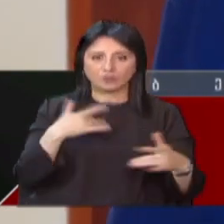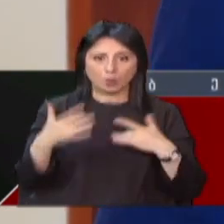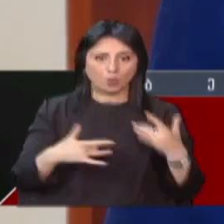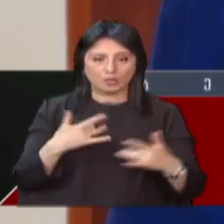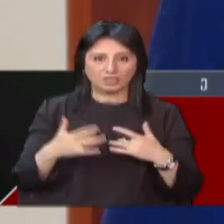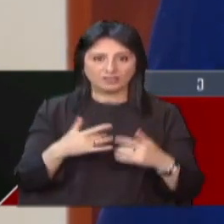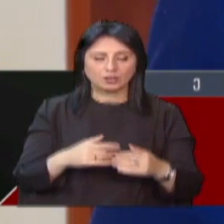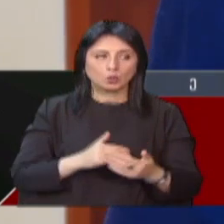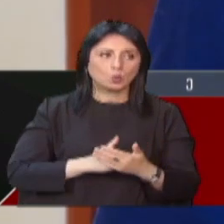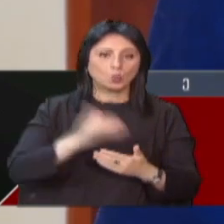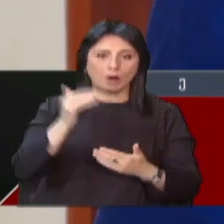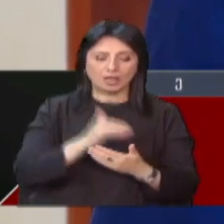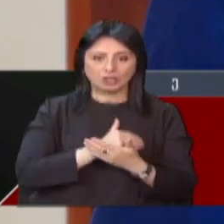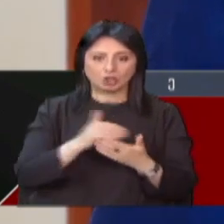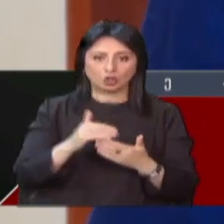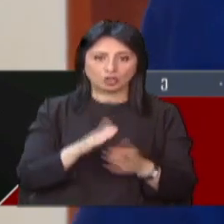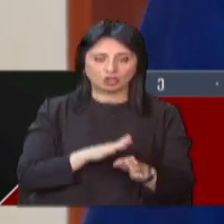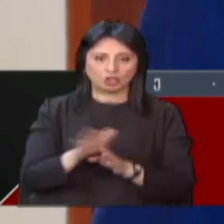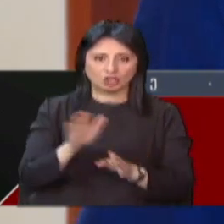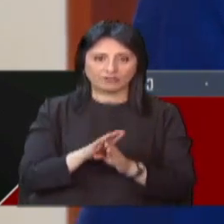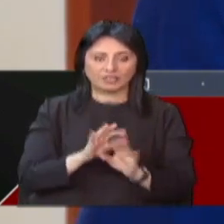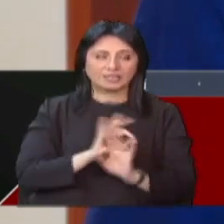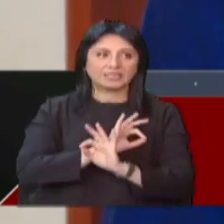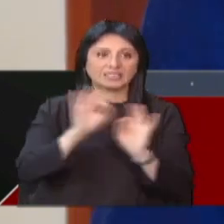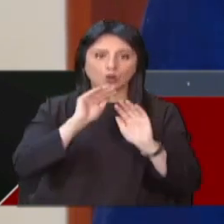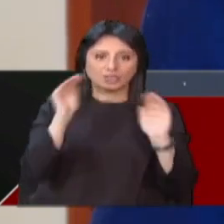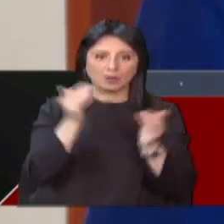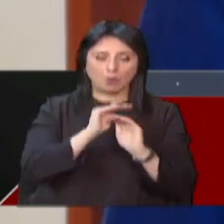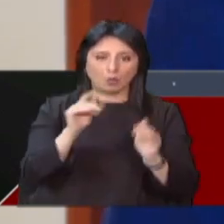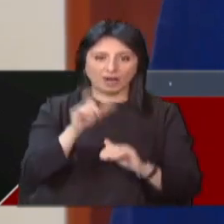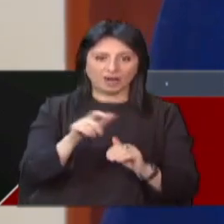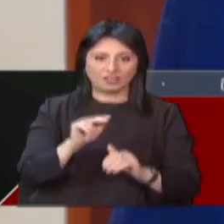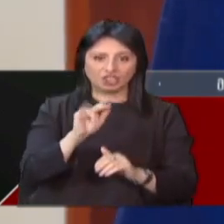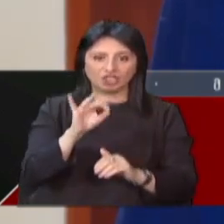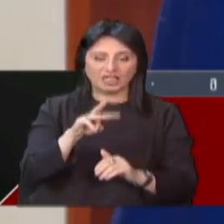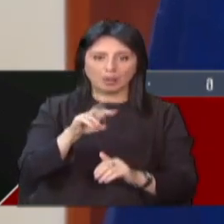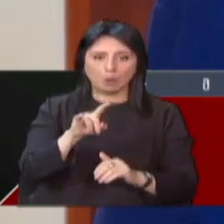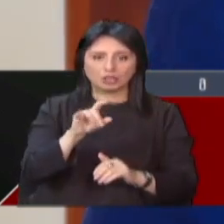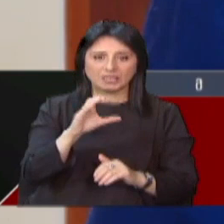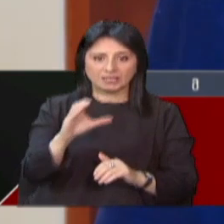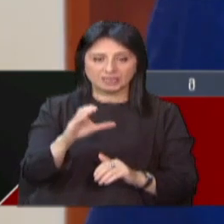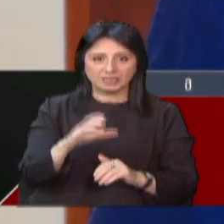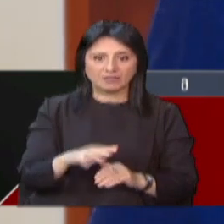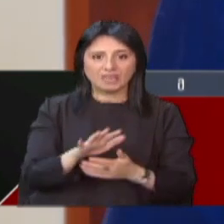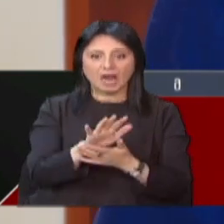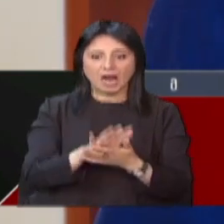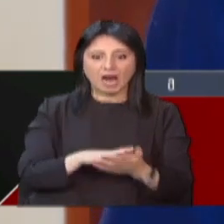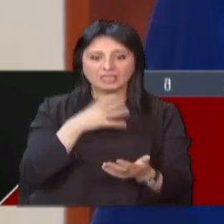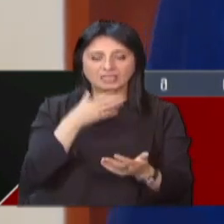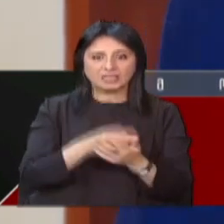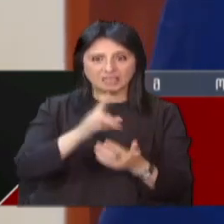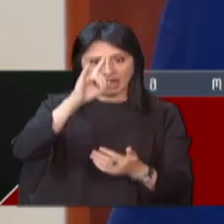კონცერტით, უმაღლესი დონის შესრულება, საოცარი მომღერალი, China Moses-ი, რომელიც აგრძელებს